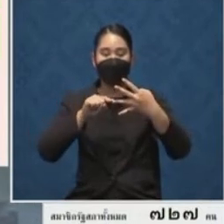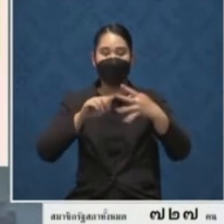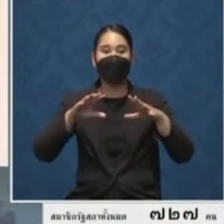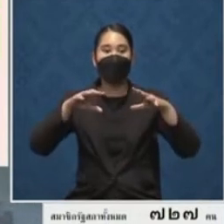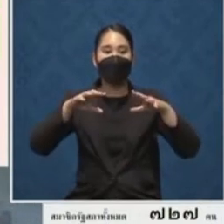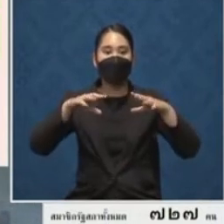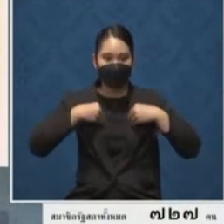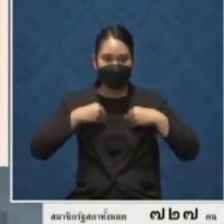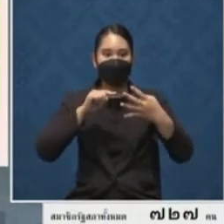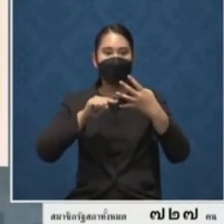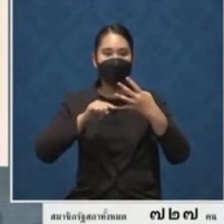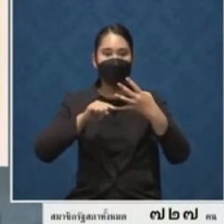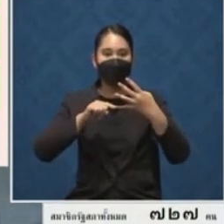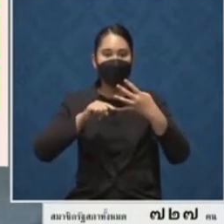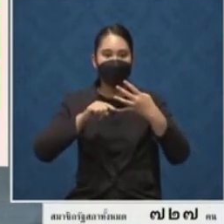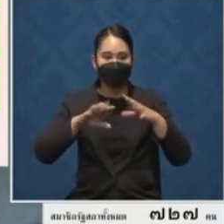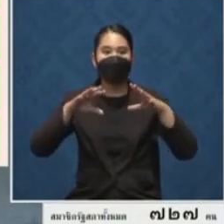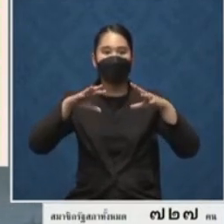การและ4รับหลักการ